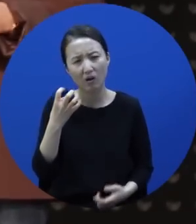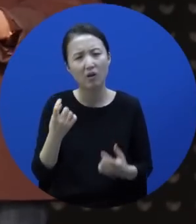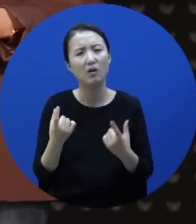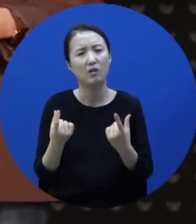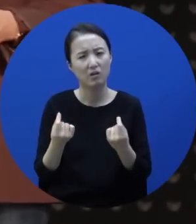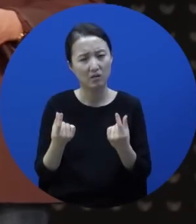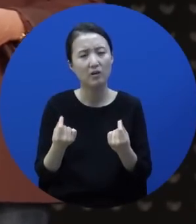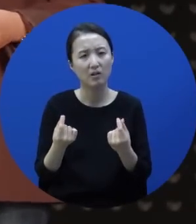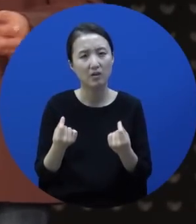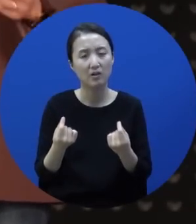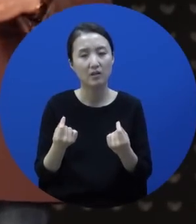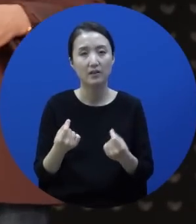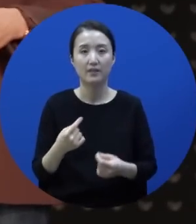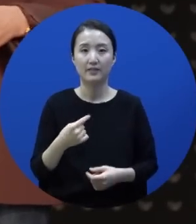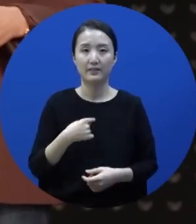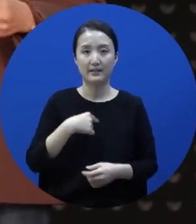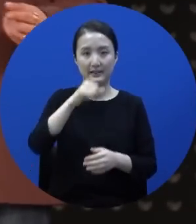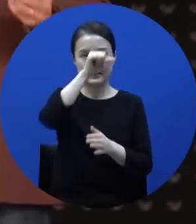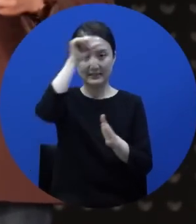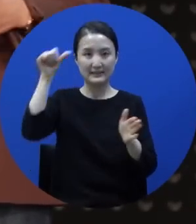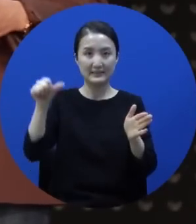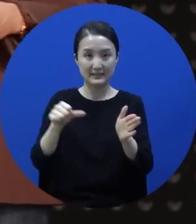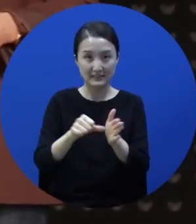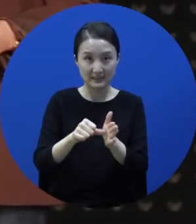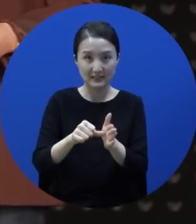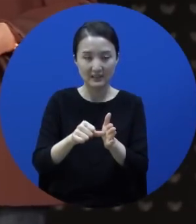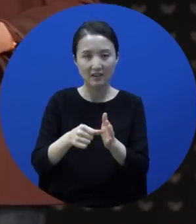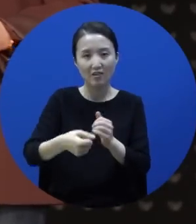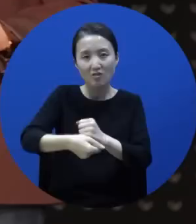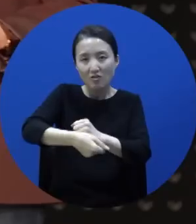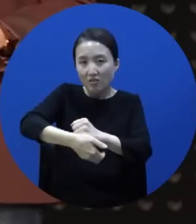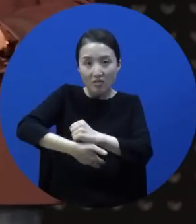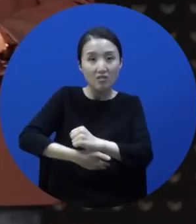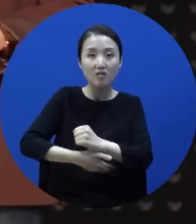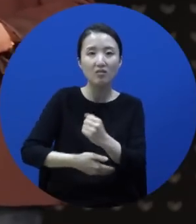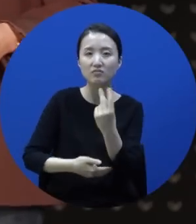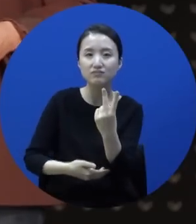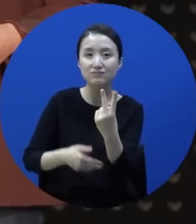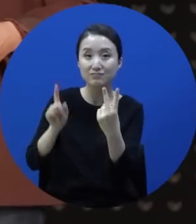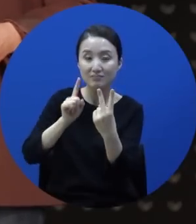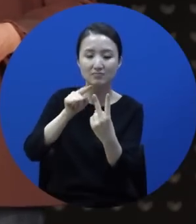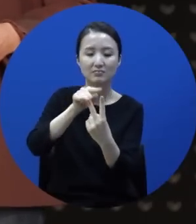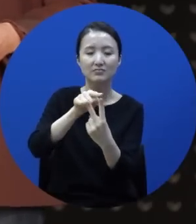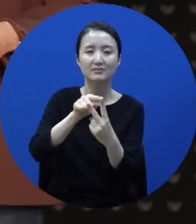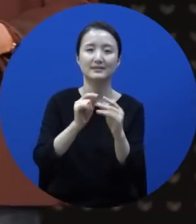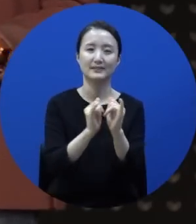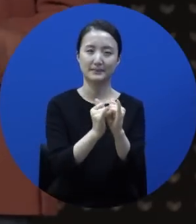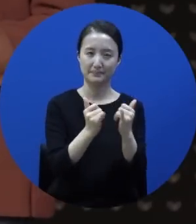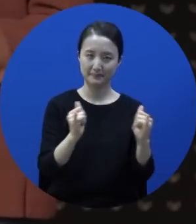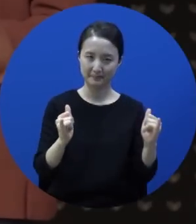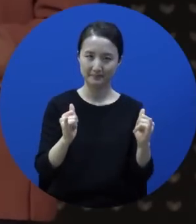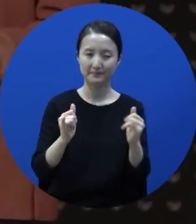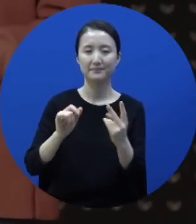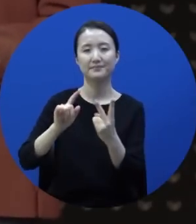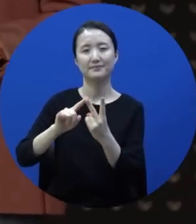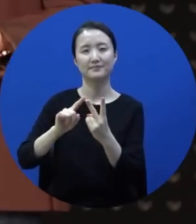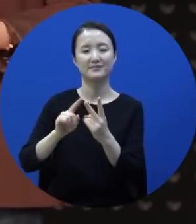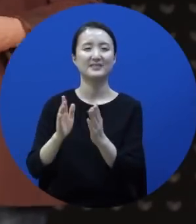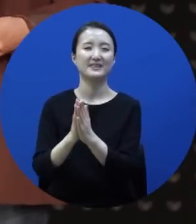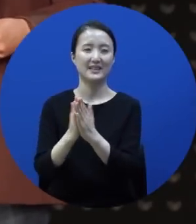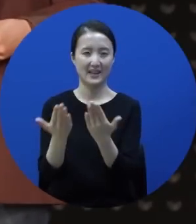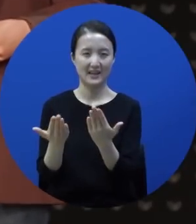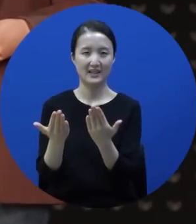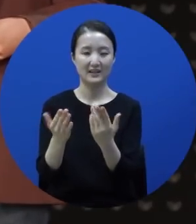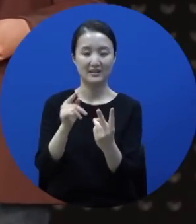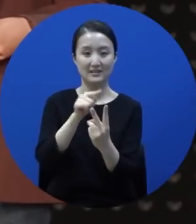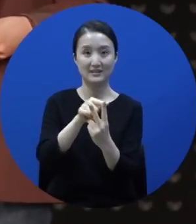사람과 책이어서 제 회사명을 그 단어가 들어간 회사명으로 만들게 됐습니다. 그래서 여기 그림 속에